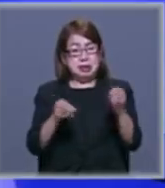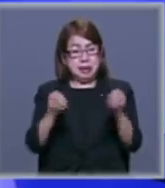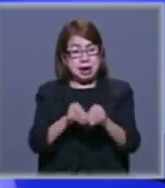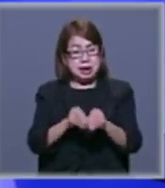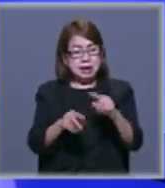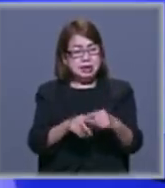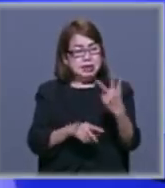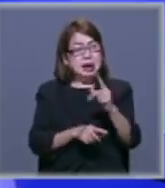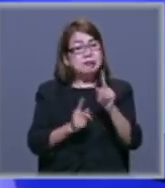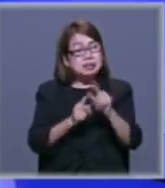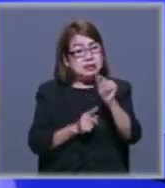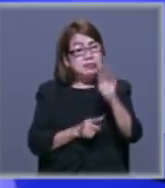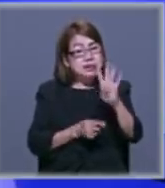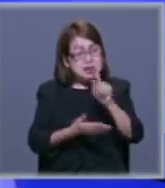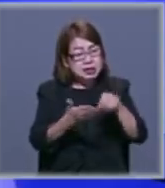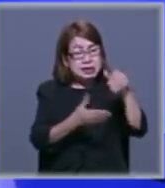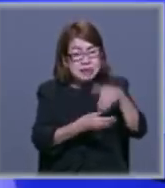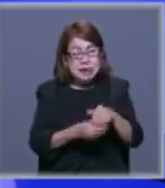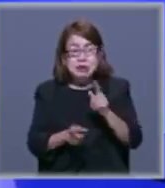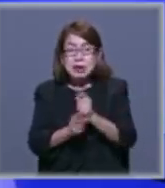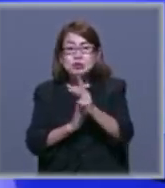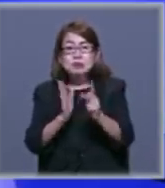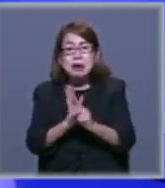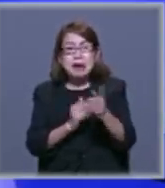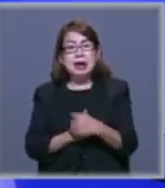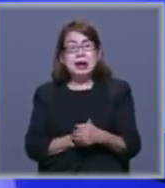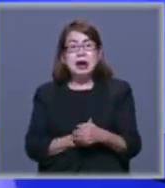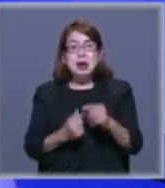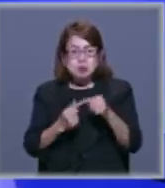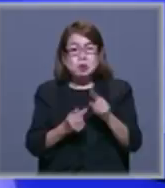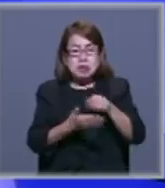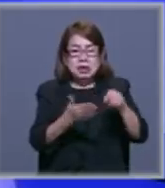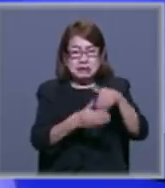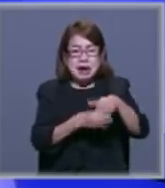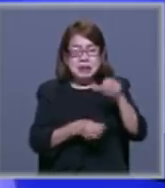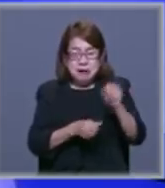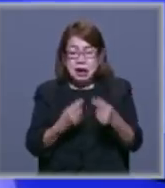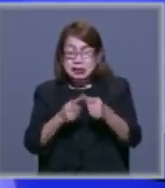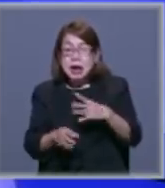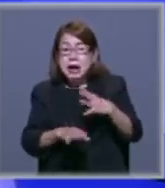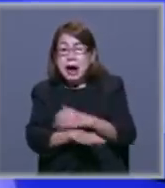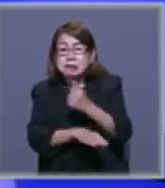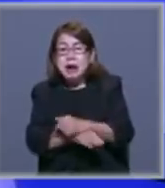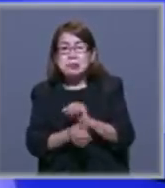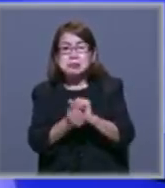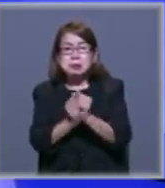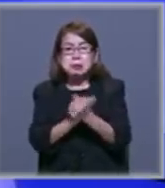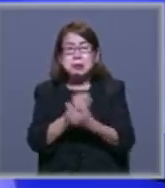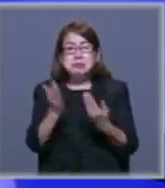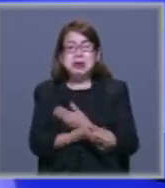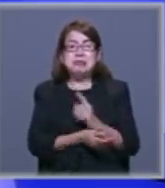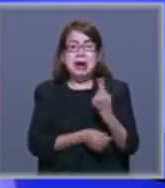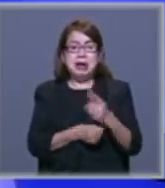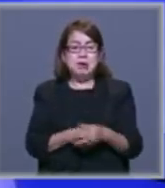าคือว่าตามกฎหมายเข้าสู่สถานการณ์การเลือกตั้งแต่ในแง่การเมืองเข้าสู่ภาวะใหม่แล้วหลังจากไม่มีไทยรักษาช